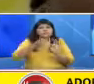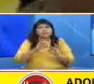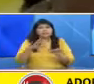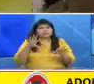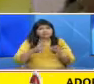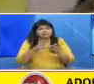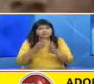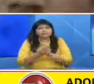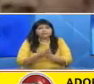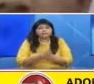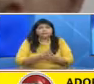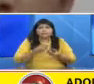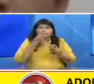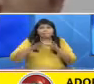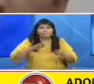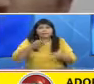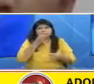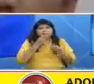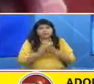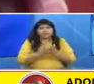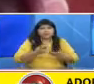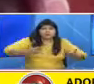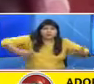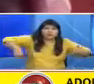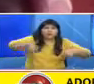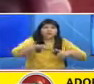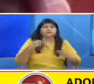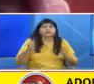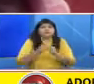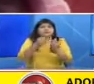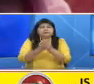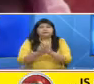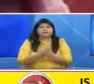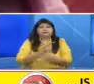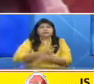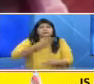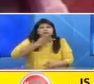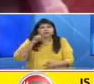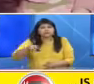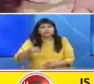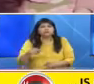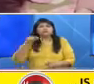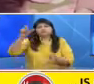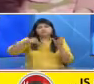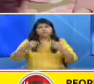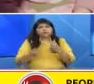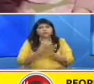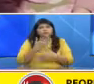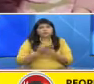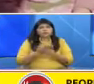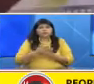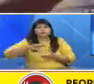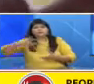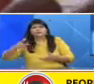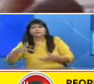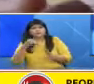से पोषण को जन आंदोलन बनाया जा रहा है। लोग नए और दिलचस्प